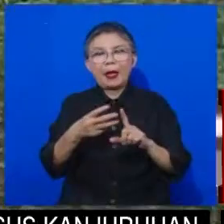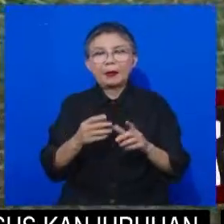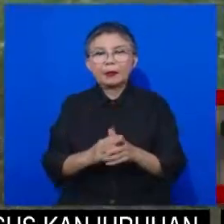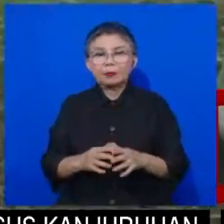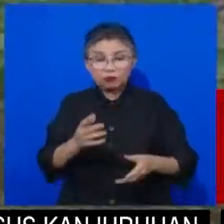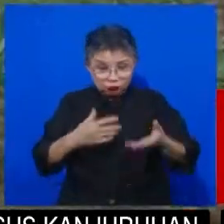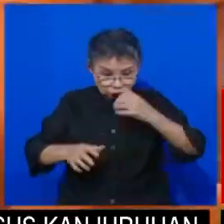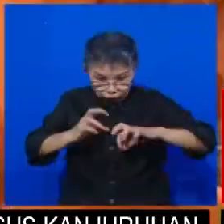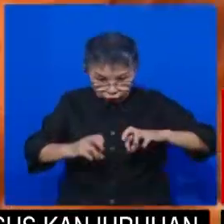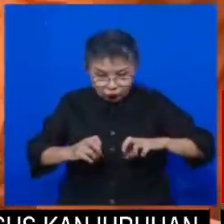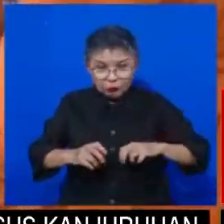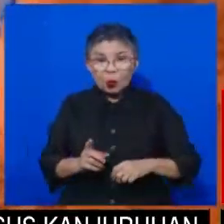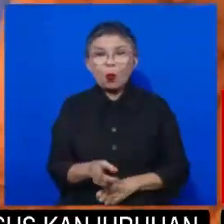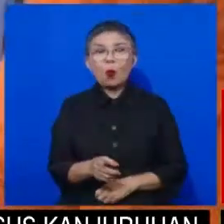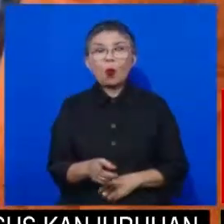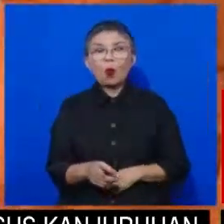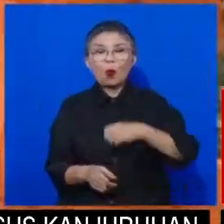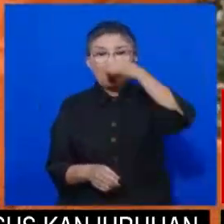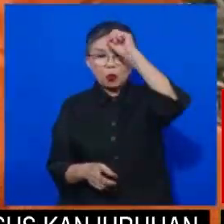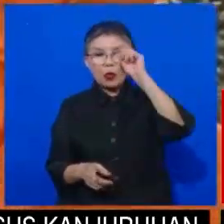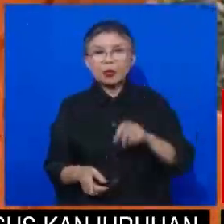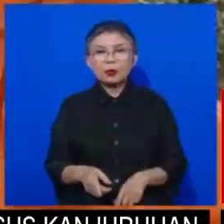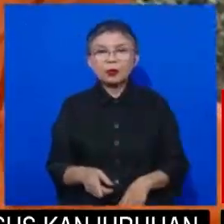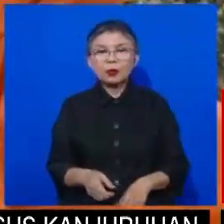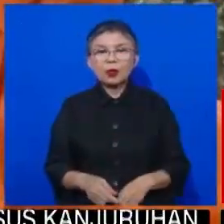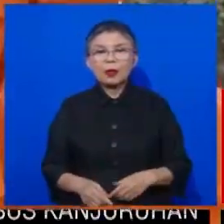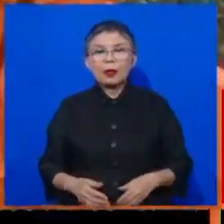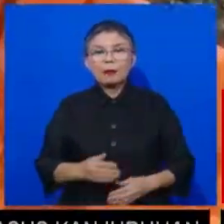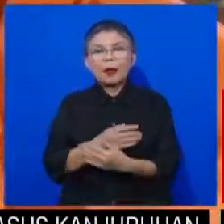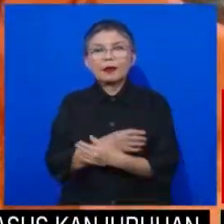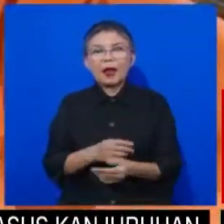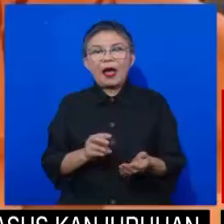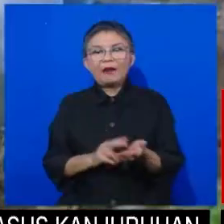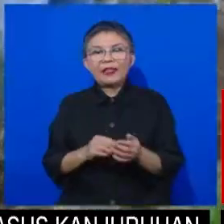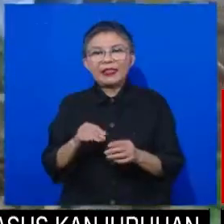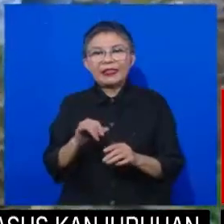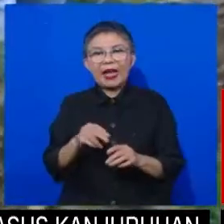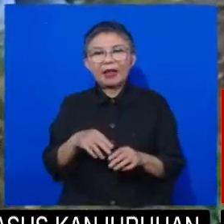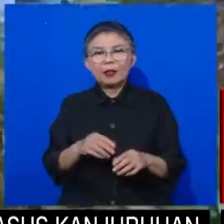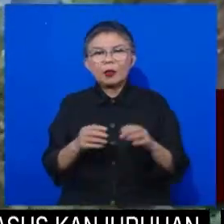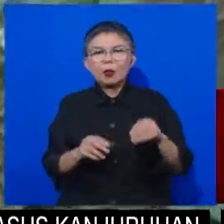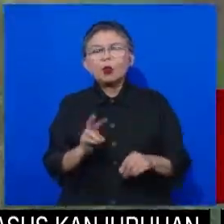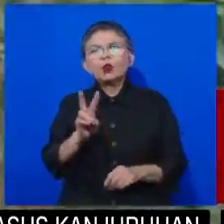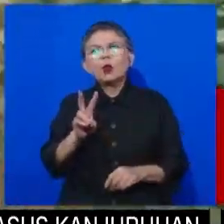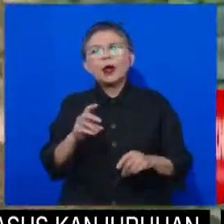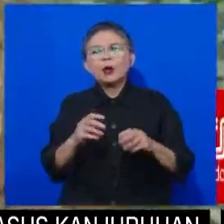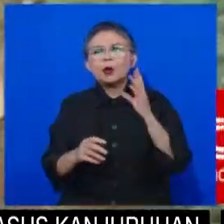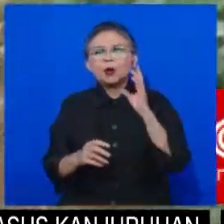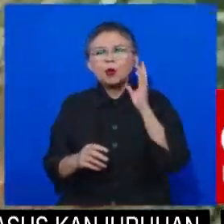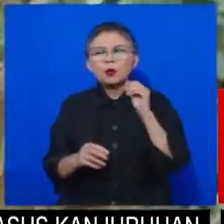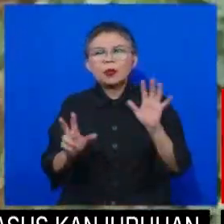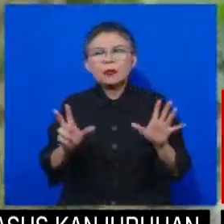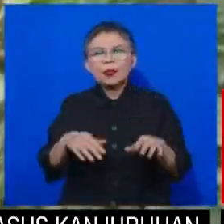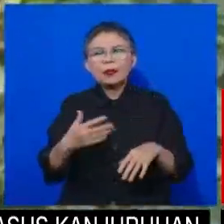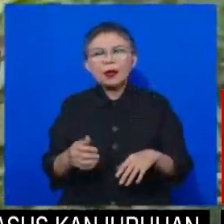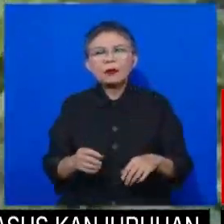Setelah melakukan penyelidikan, petugas mengungkapkan yang ditemukan adalah mayat Hafizah, bocah kelas 2 SD yang dikabarkan hilang sejak